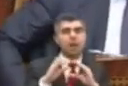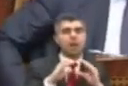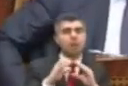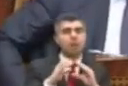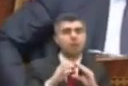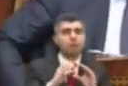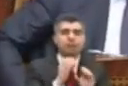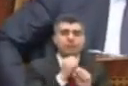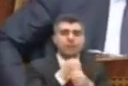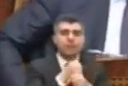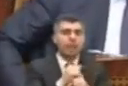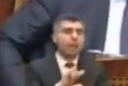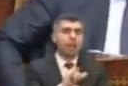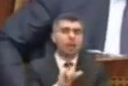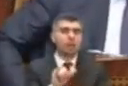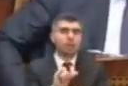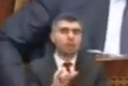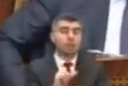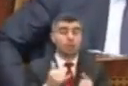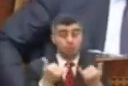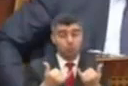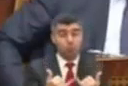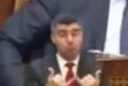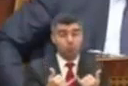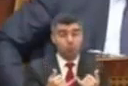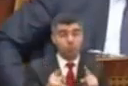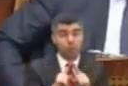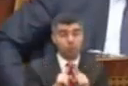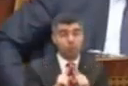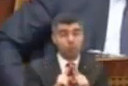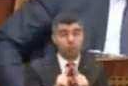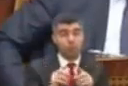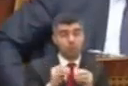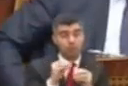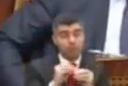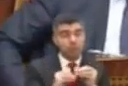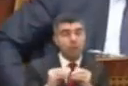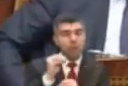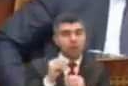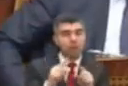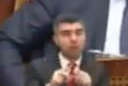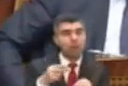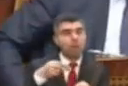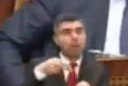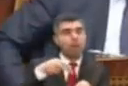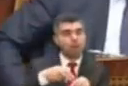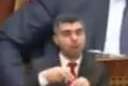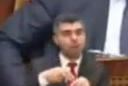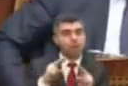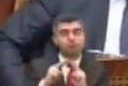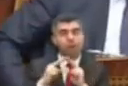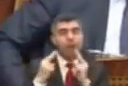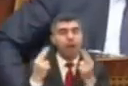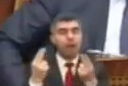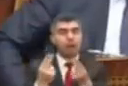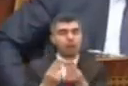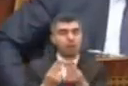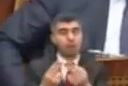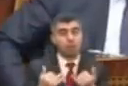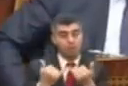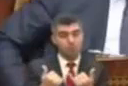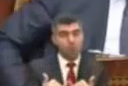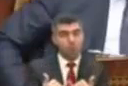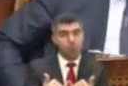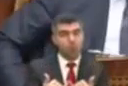الموضوع هذا. لانه اللي واقع اليوم هو انه كاين واحد الارتفاع مهول ديال الاسعار ديال المحروقات على الصعيد الدولي. المفروض اليوم